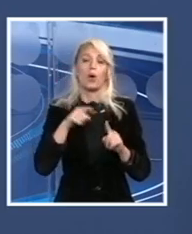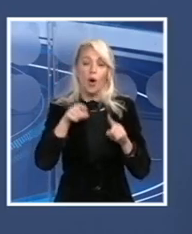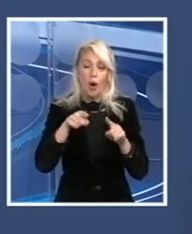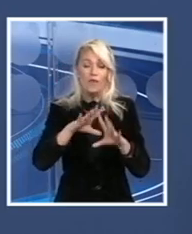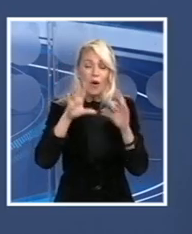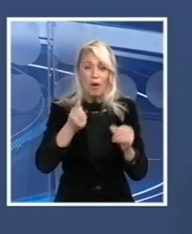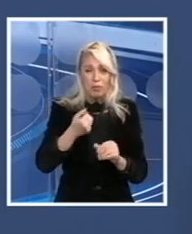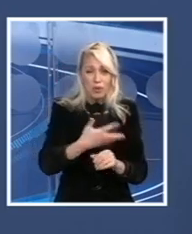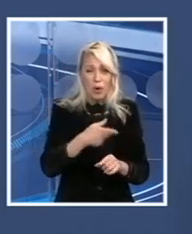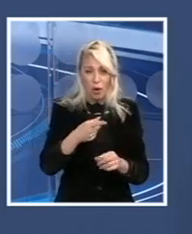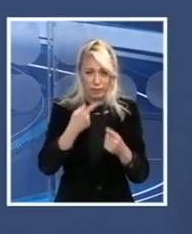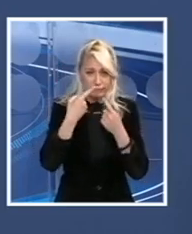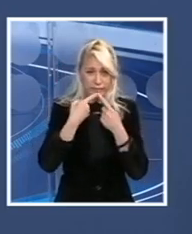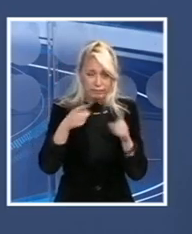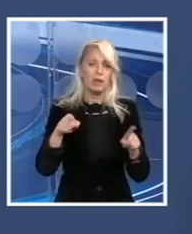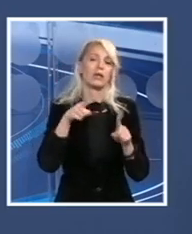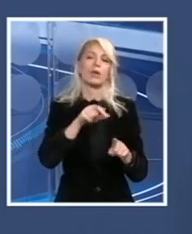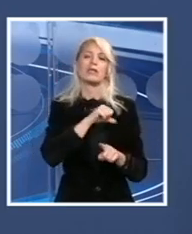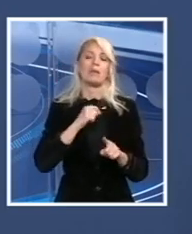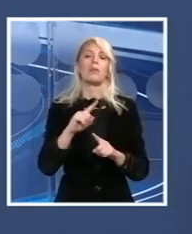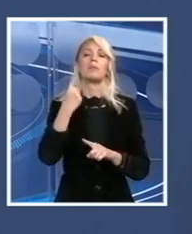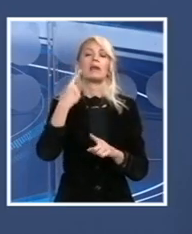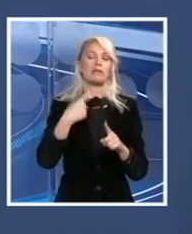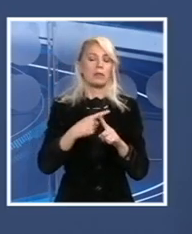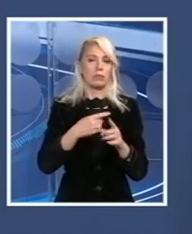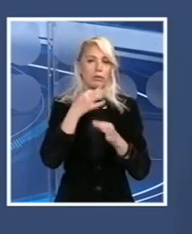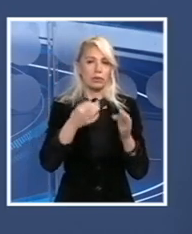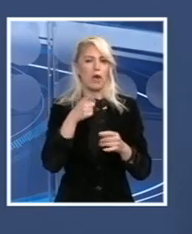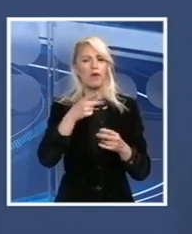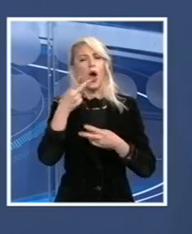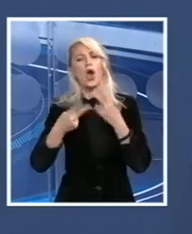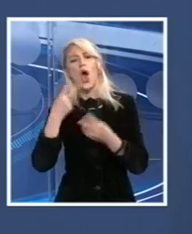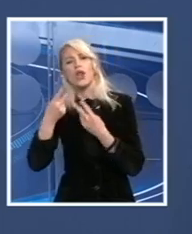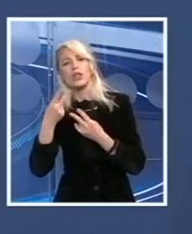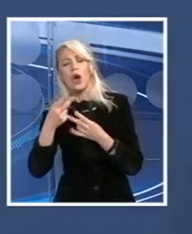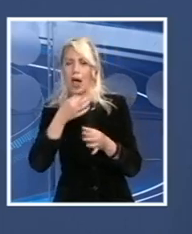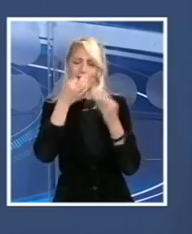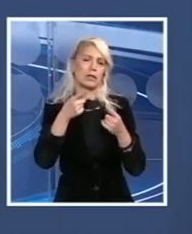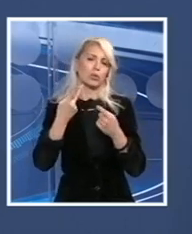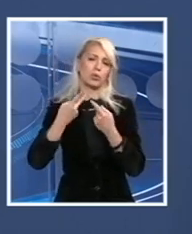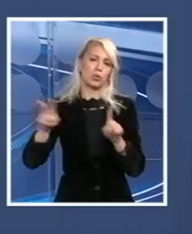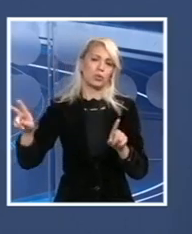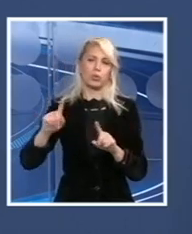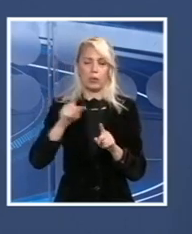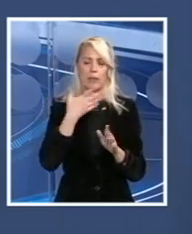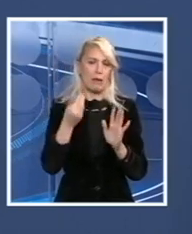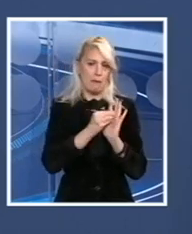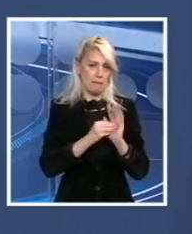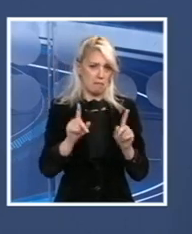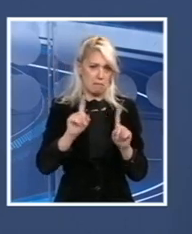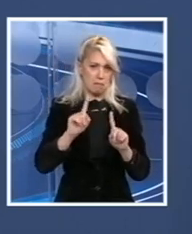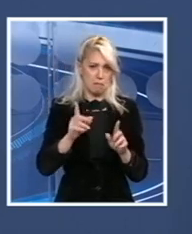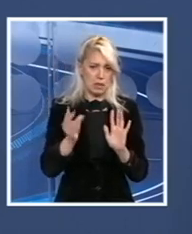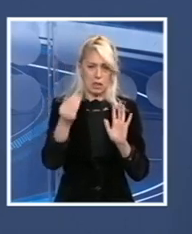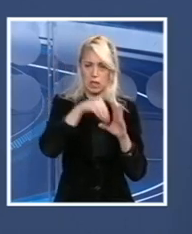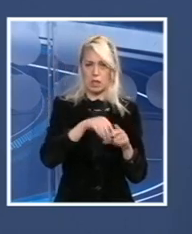odnosno osobe koje su ozdravile, radile im se kontrolne testiranja, to je druga vrsta brojeva koje ne